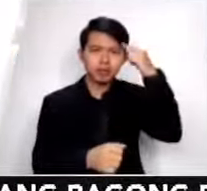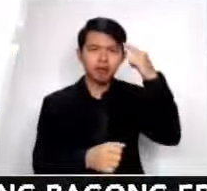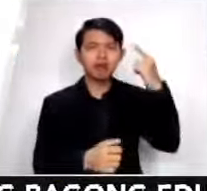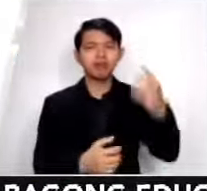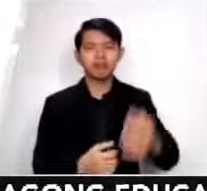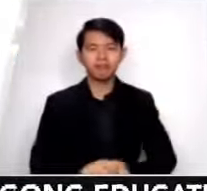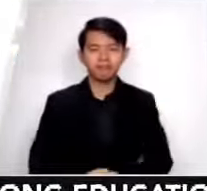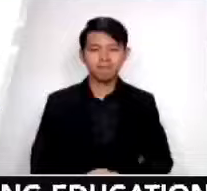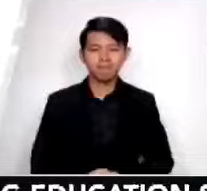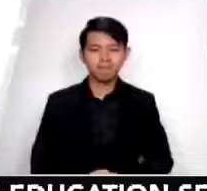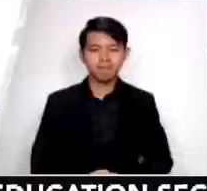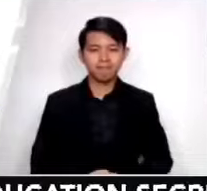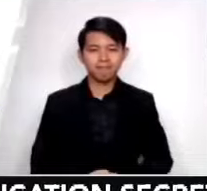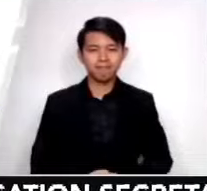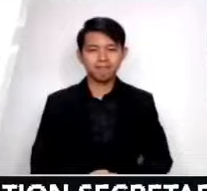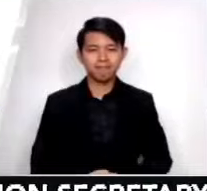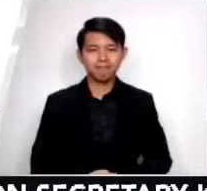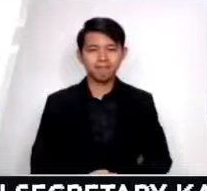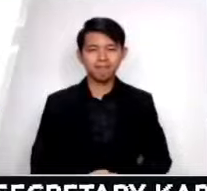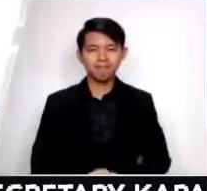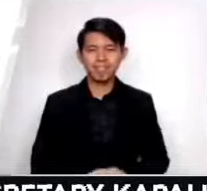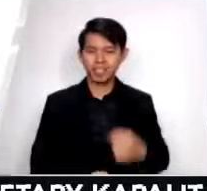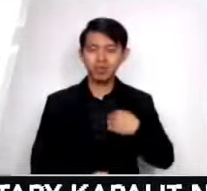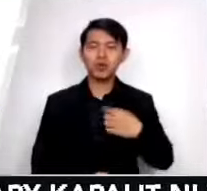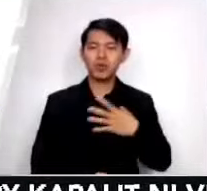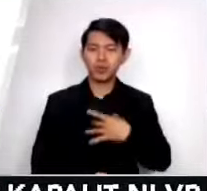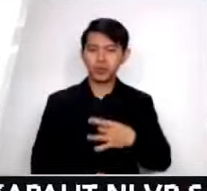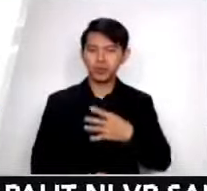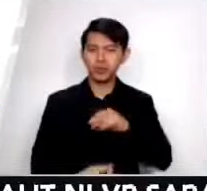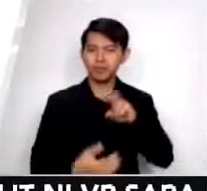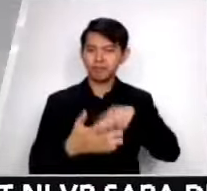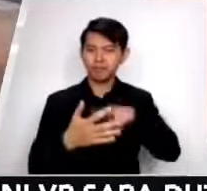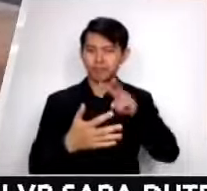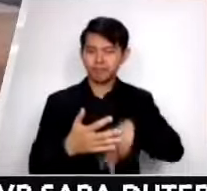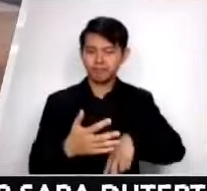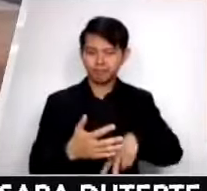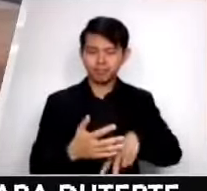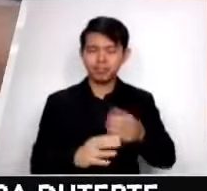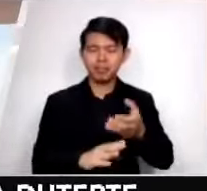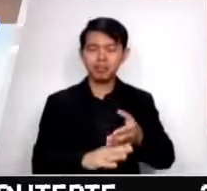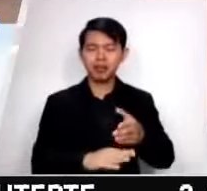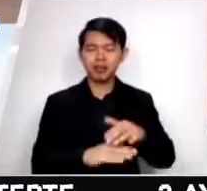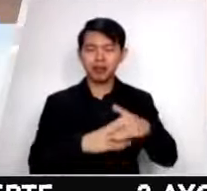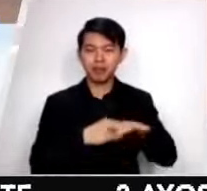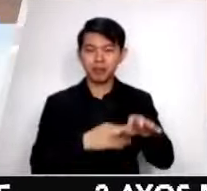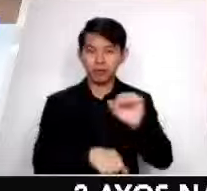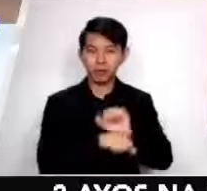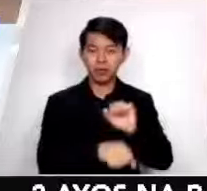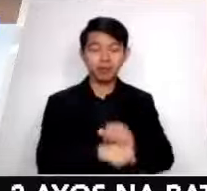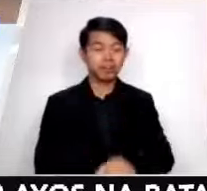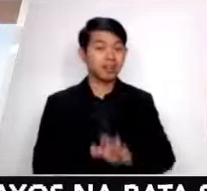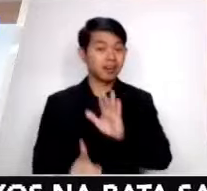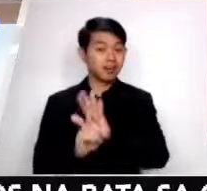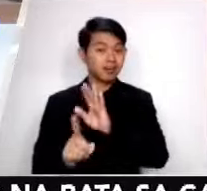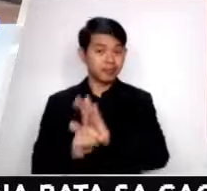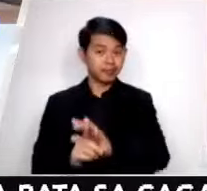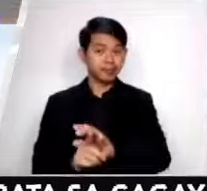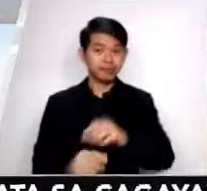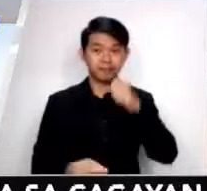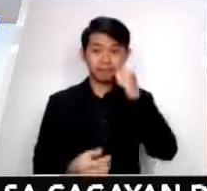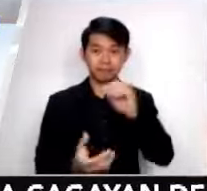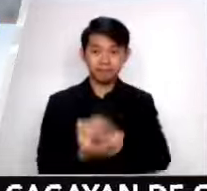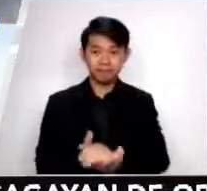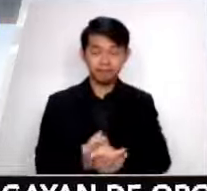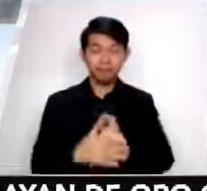Nagbasa kami, nalikakagkabaw, pesa-pesa ang man mo. Ang kanyang misis na lang na isang retired teacher